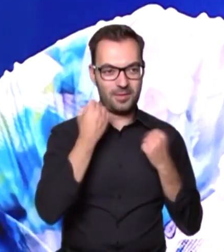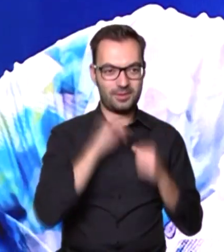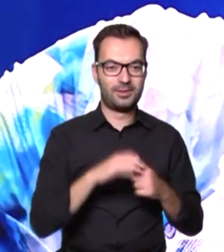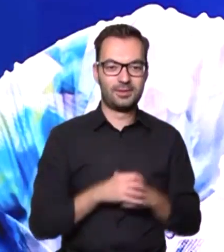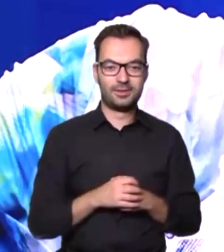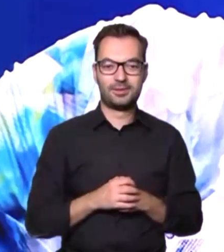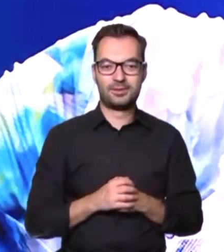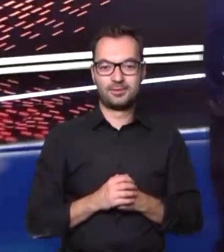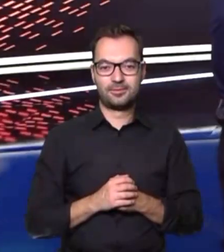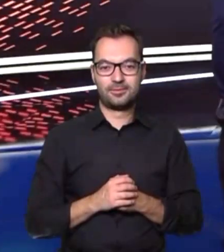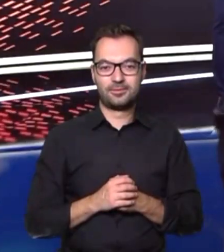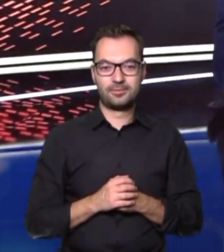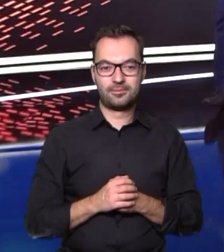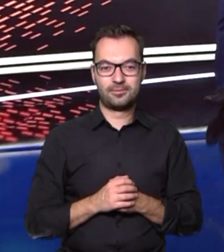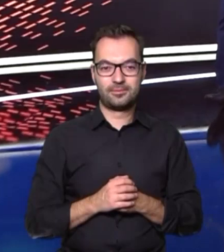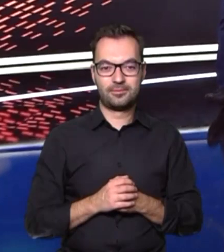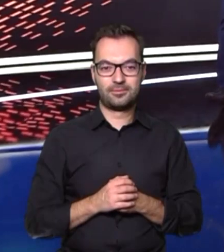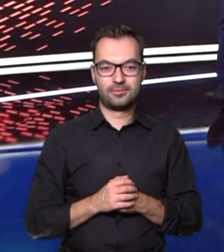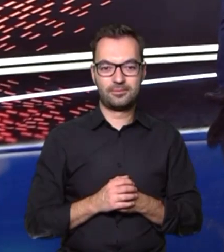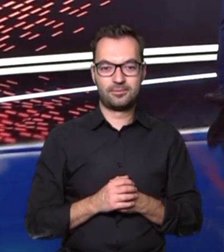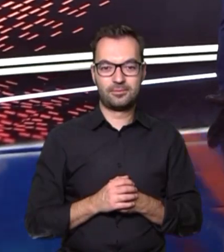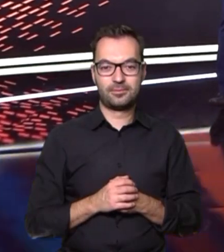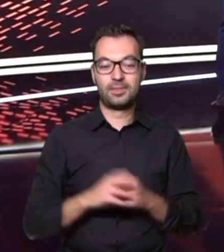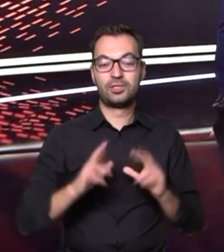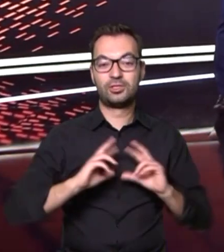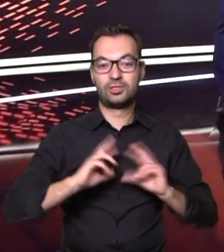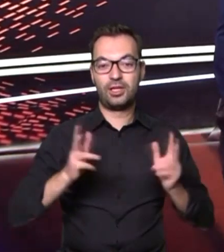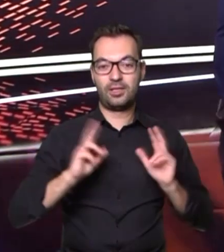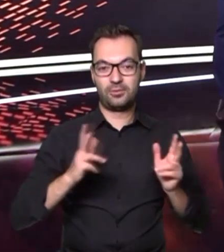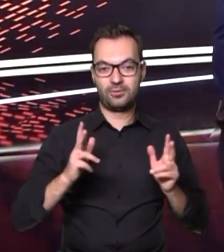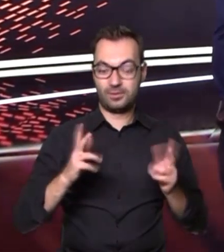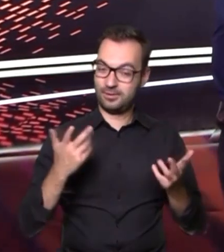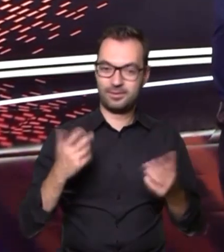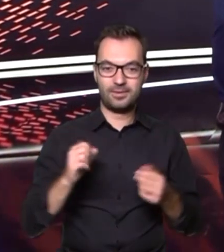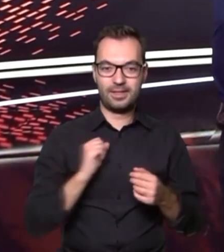13. Dziękuję bardzo. Dobra siatkówka zawsze w